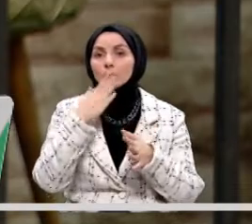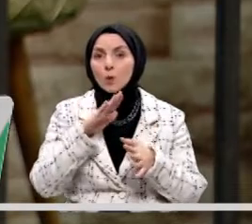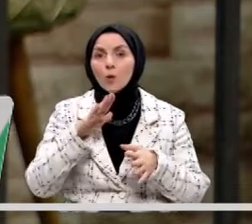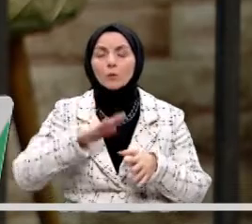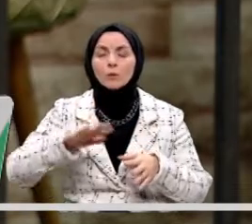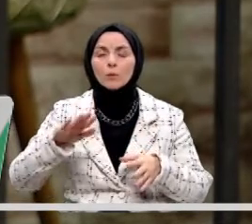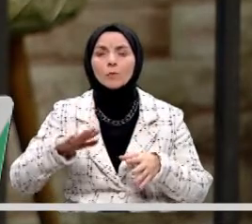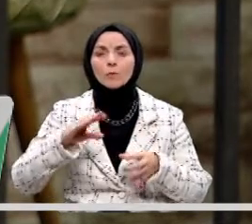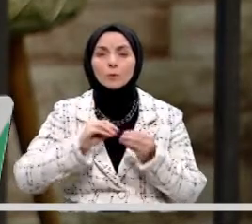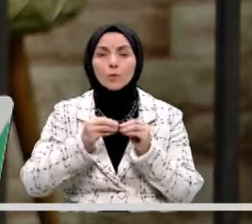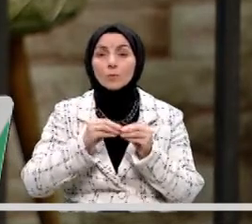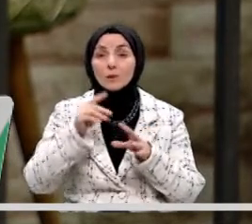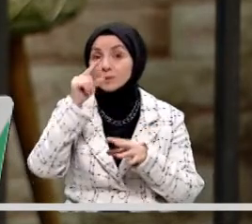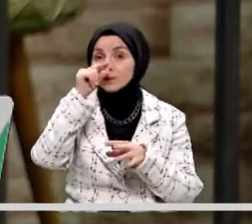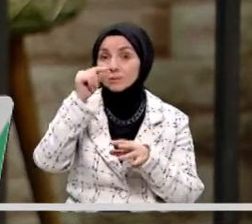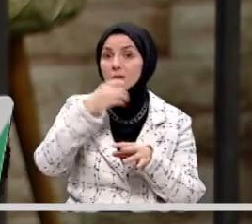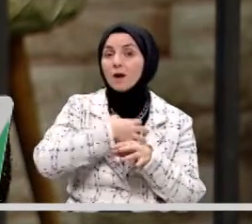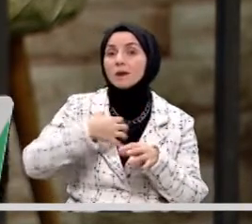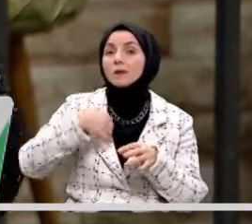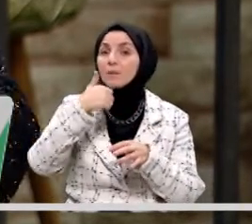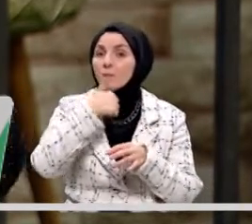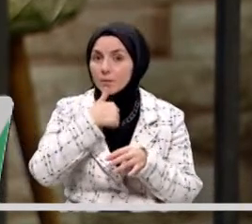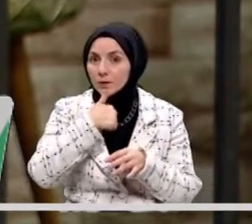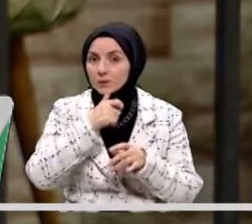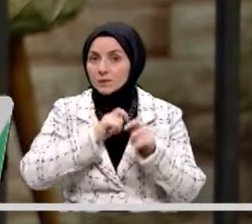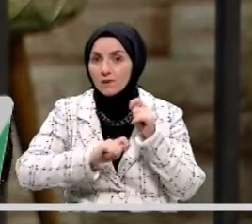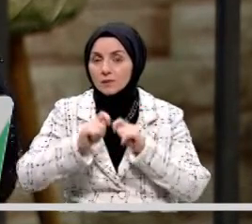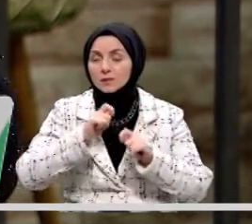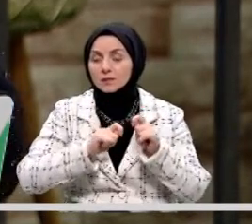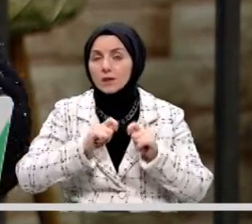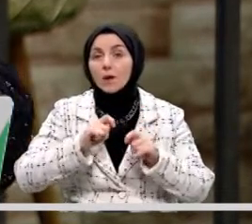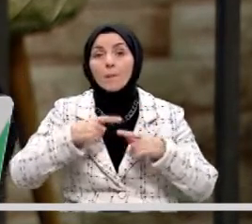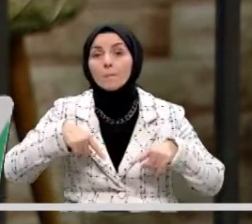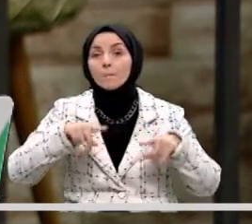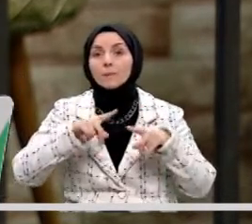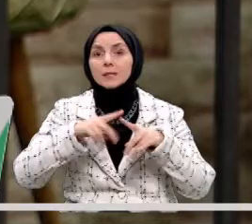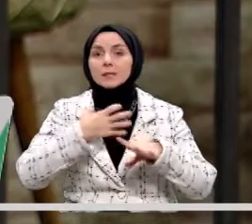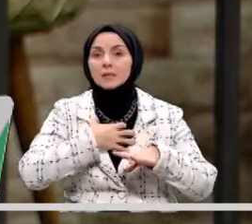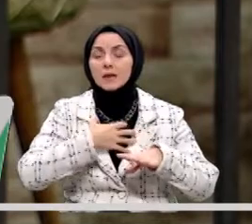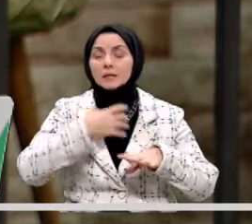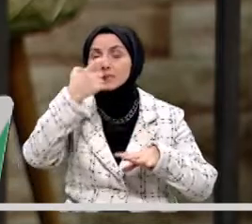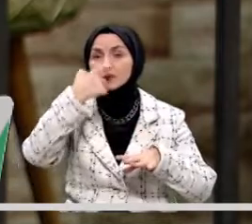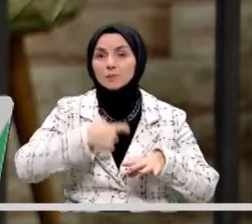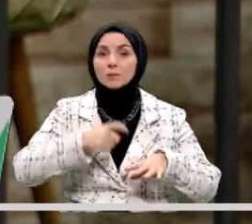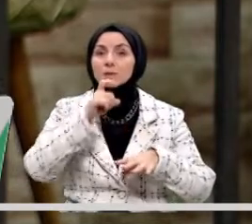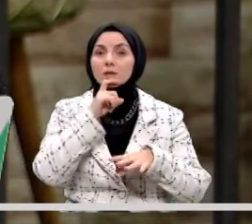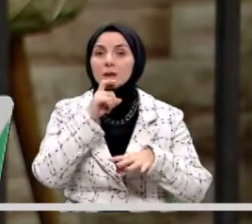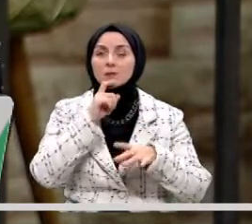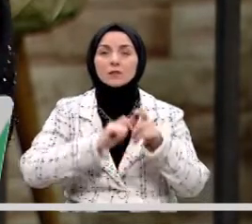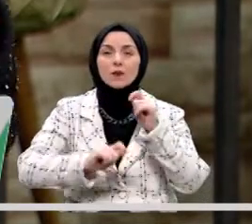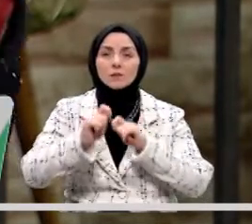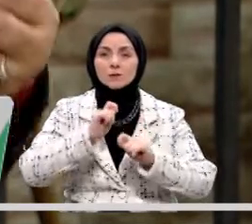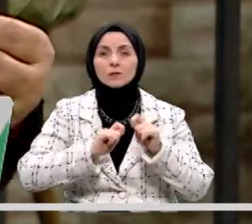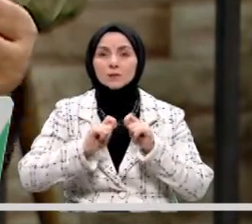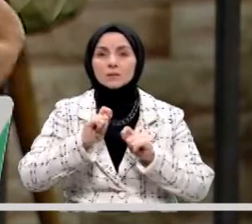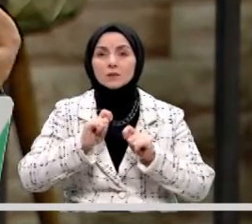bizde davranış problemi bizde Ama biz kendi kimliğimizle yanlış davranışlarımızla çocuklarda yanlış